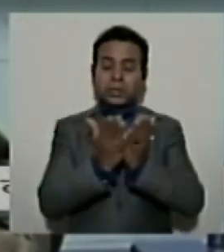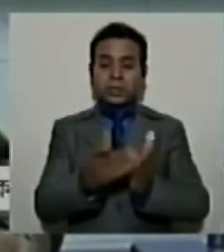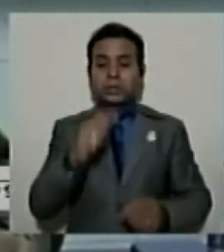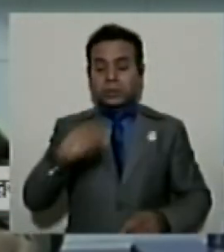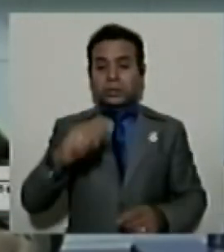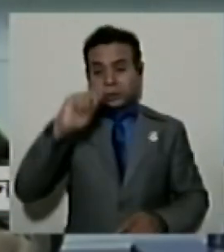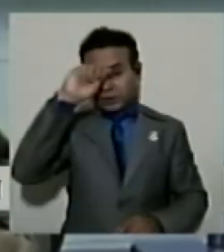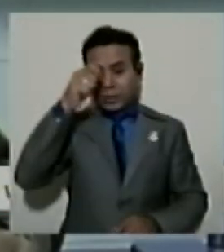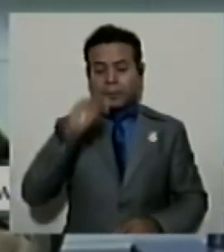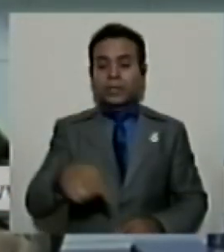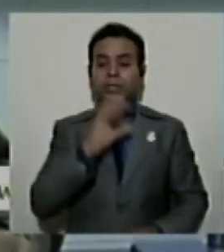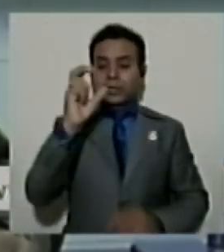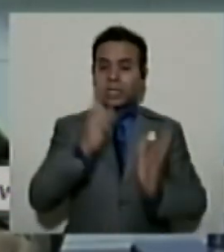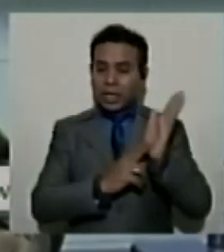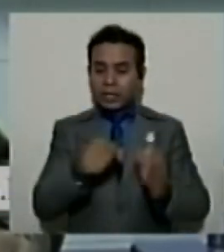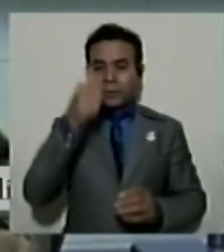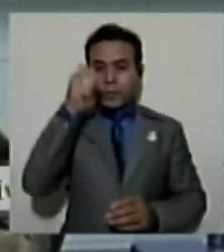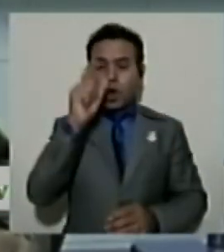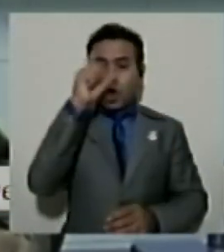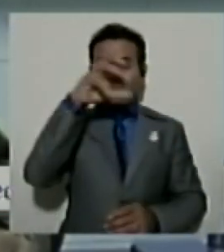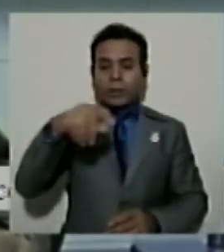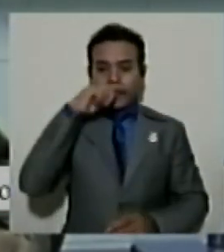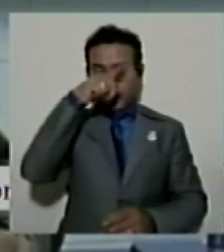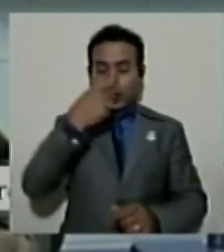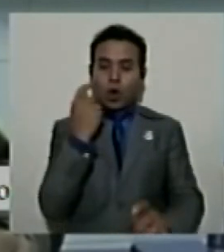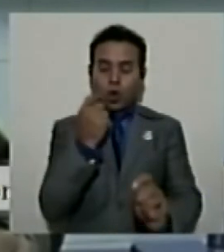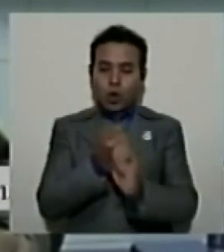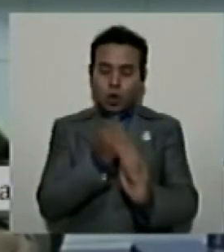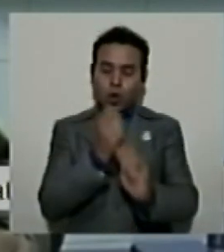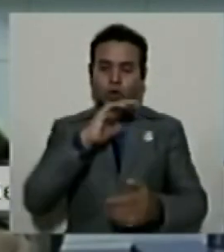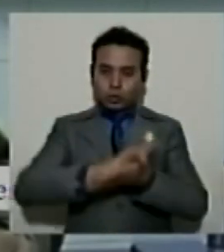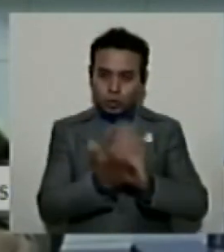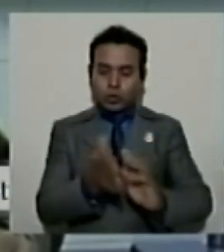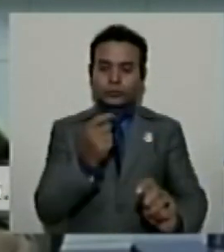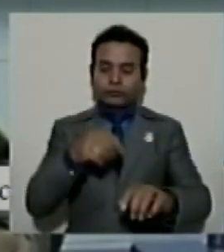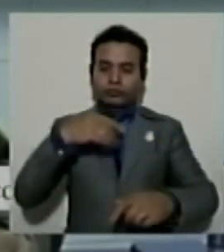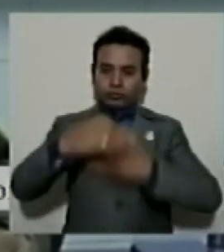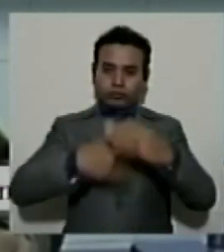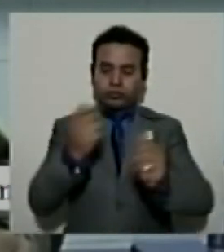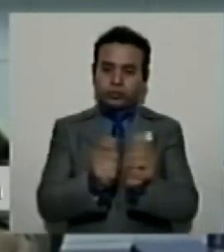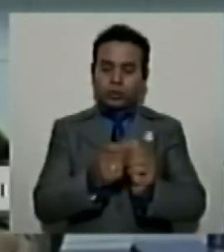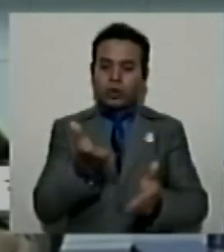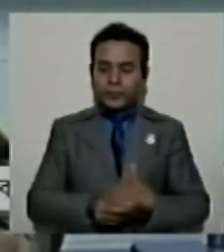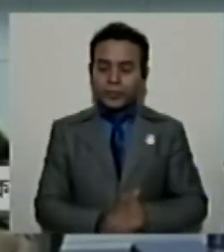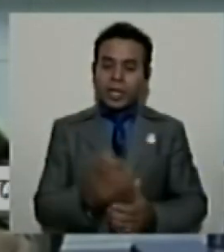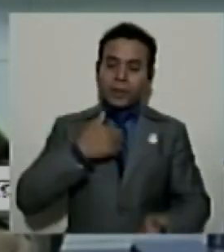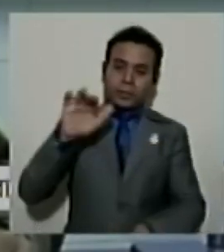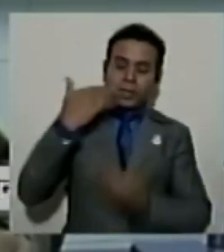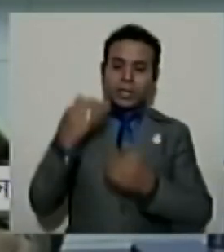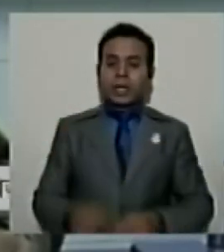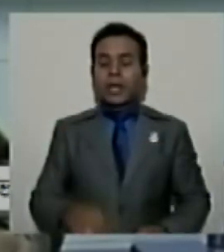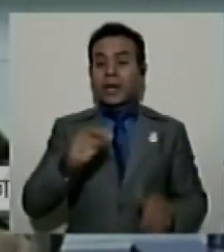এই পিপি আপনারা জানেন যে এই N95 মাস্ক এটা সহজলভ্য না এবং এটা আমাদেরকে আমদানির উপরে নির্ভর করতে হয় এবং এটা